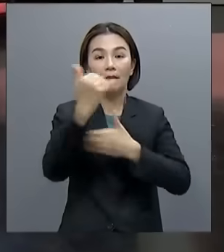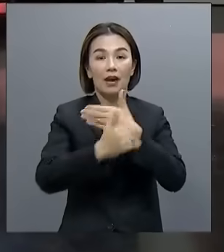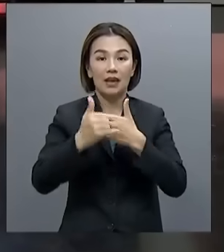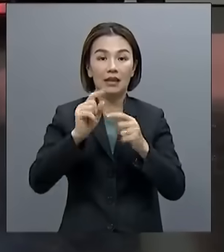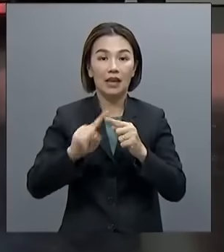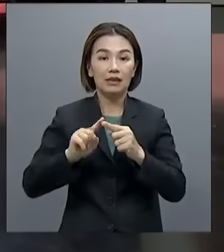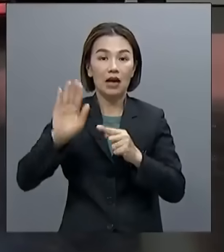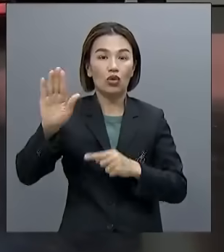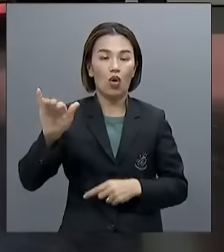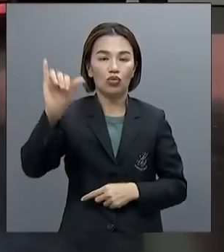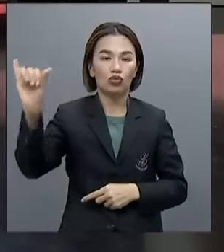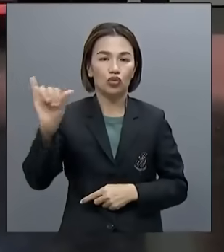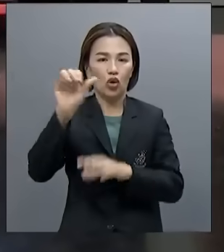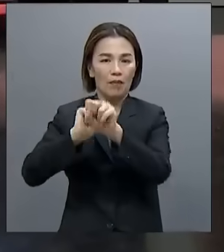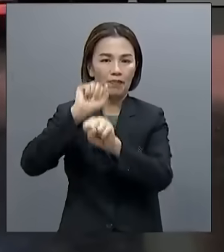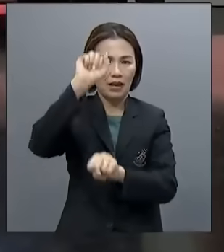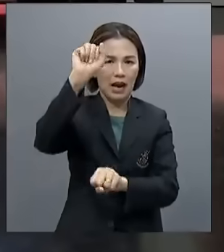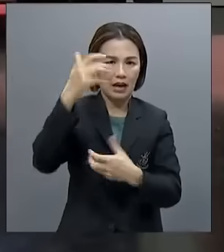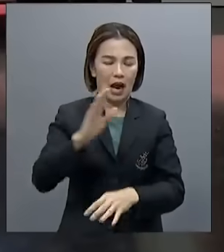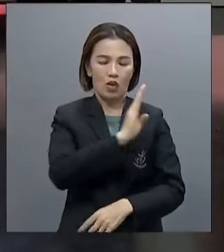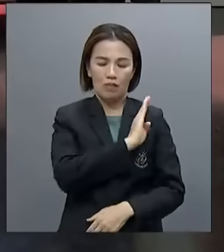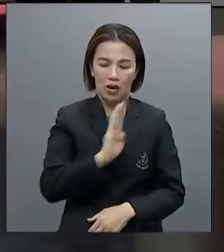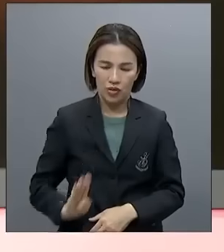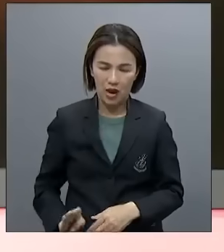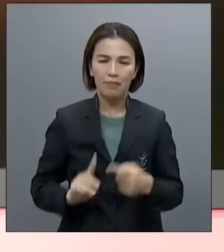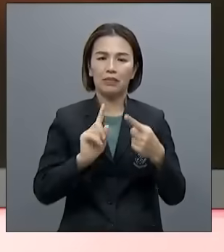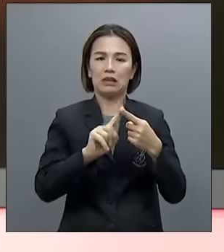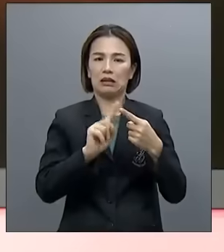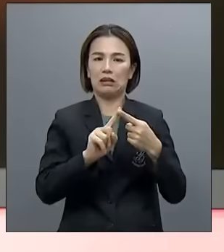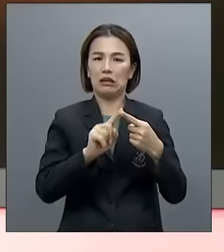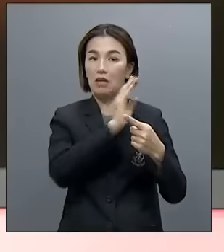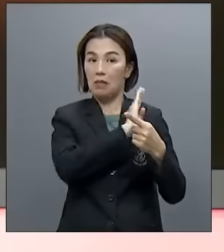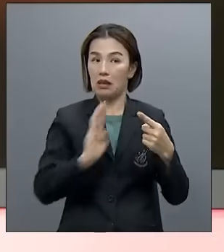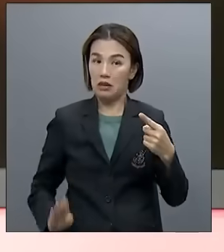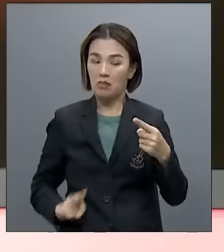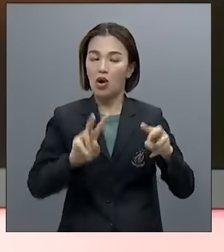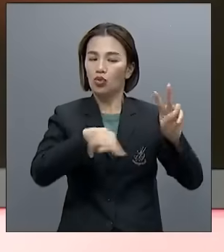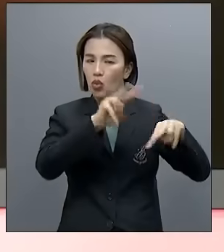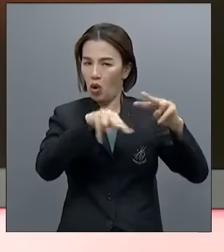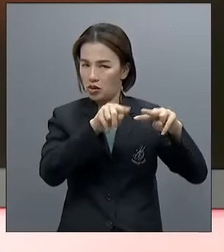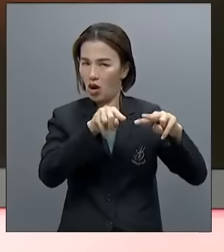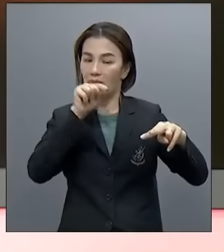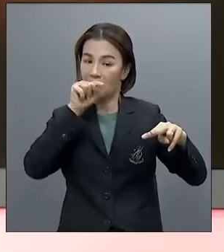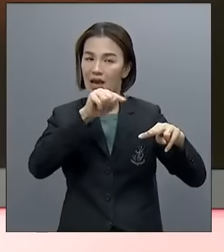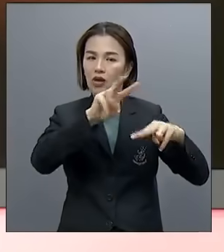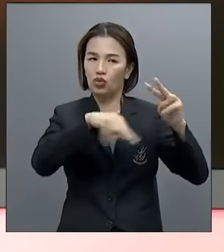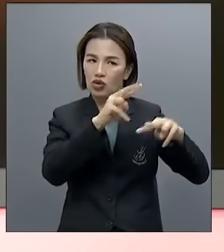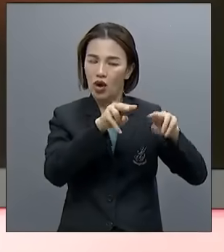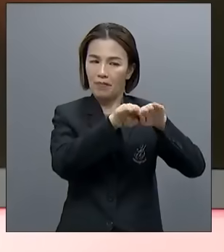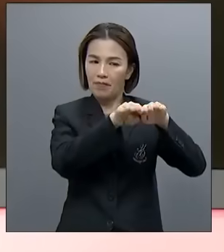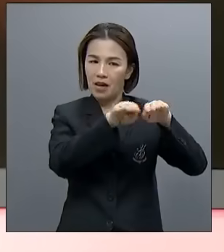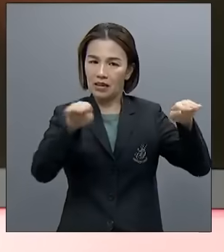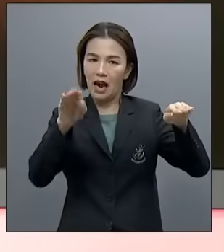นะคะเขาก็ออกมาประกาศไปแล้วไม่ใช่แค่เบลเยียมอย่างประเทศเดียวด้วยนะคะที่บอกว่าจะทำการตรวจสอบเรื่องของมาตรฐานความปลอดภัยของโท